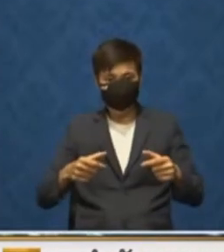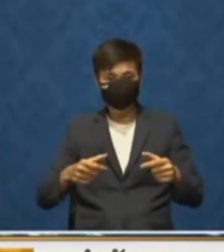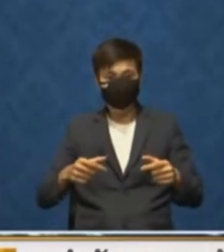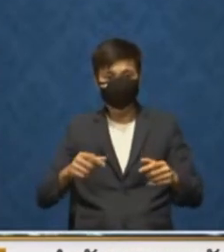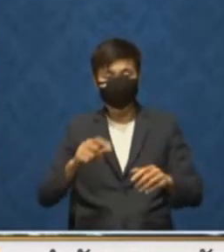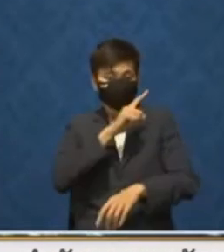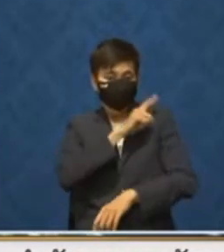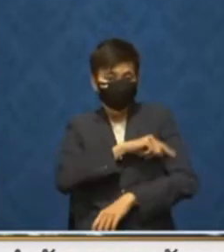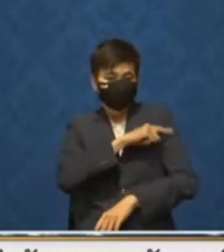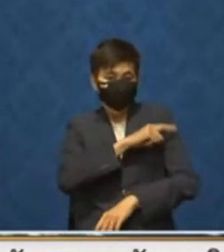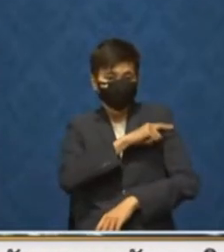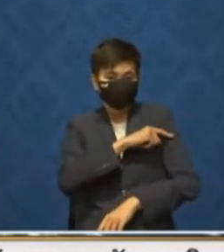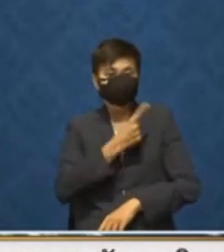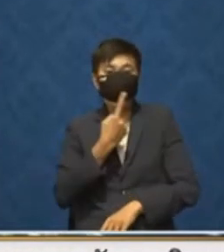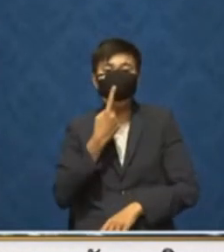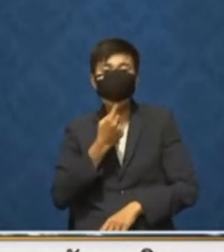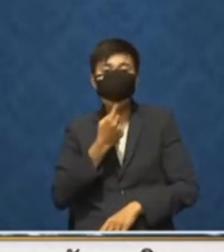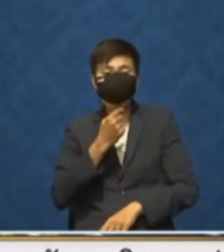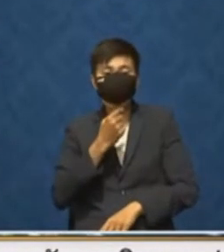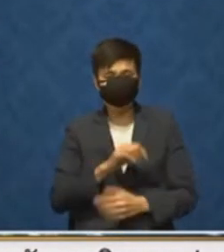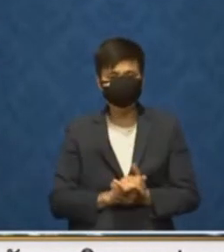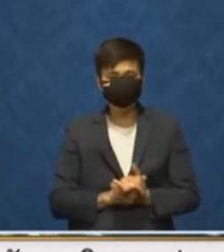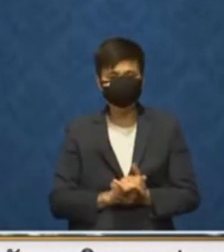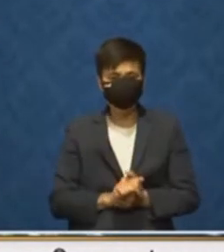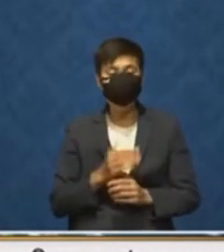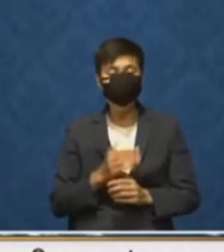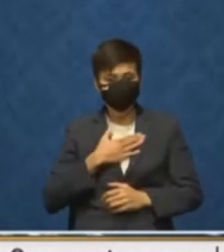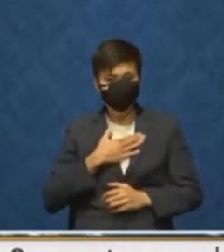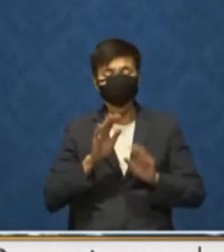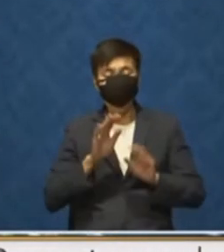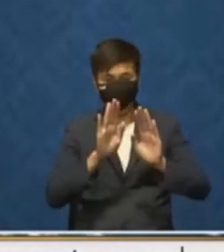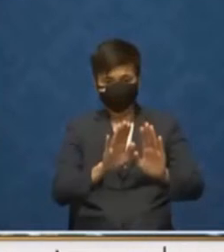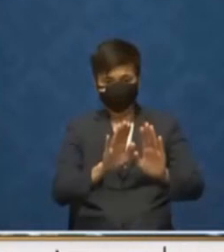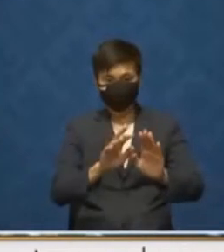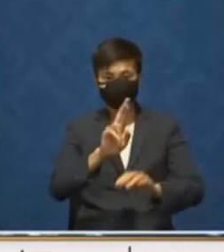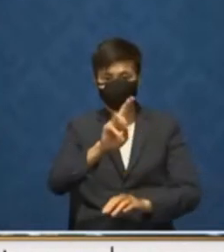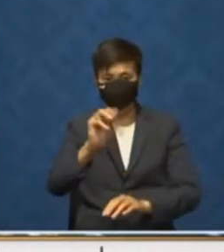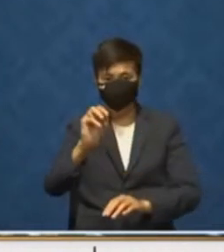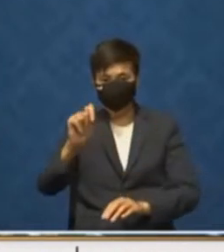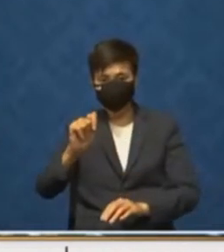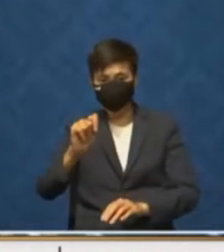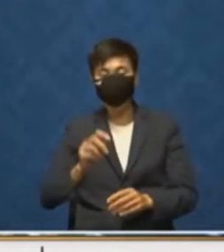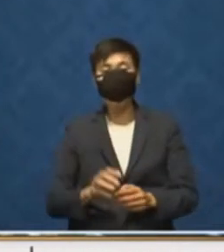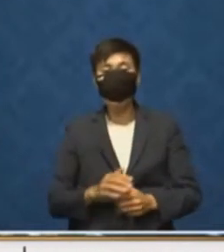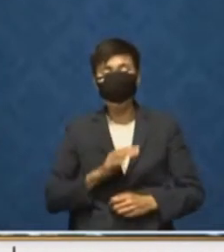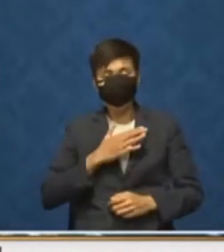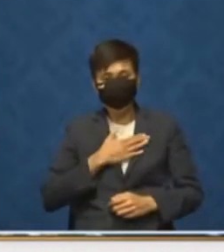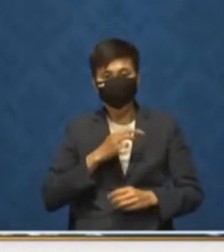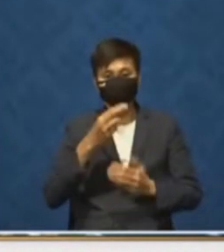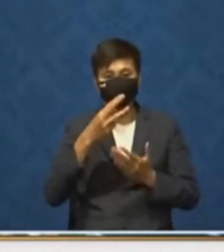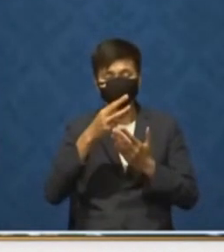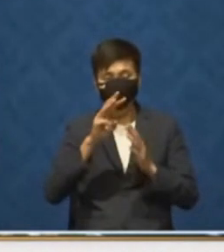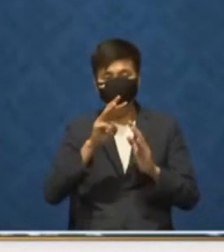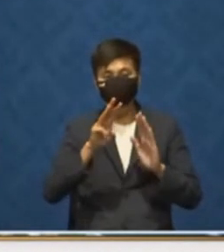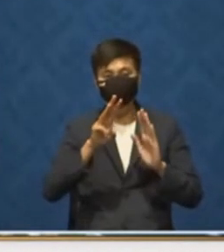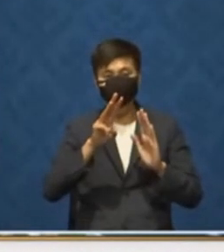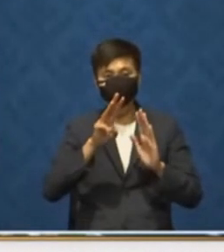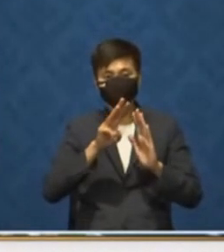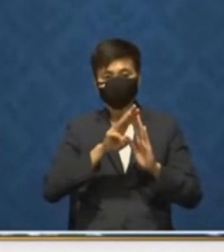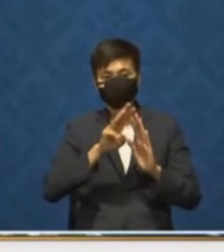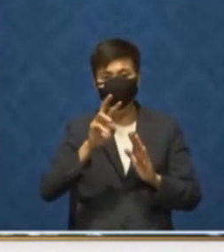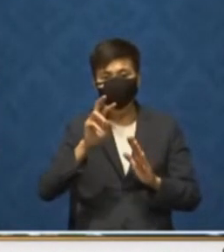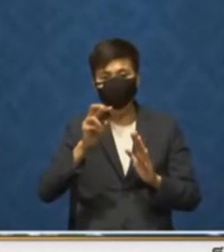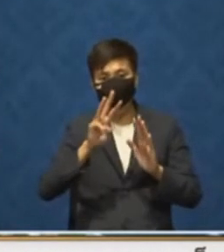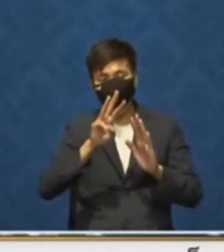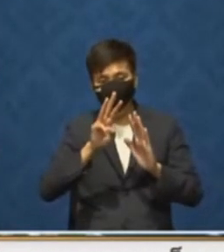เอาล่ะถนนตรีครับผมฝากท่านก็แล้วครับถ้าวาละ 2กลับเข้ามานะครับประชุมซับผมเสนอตัด